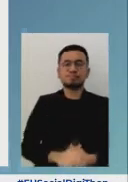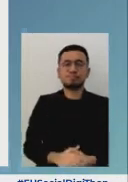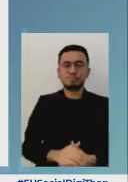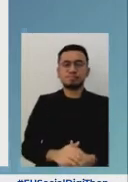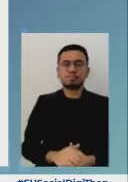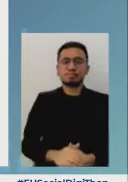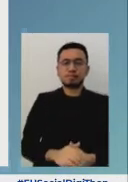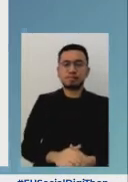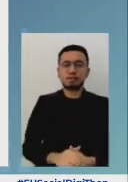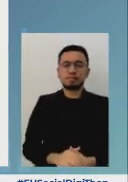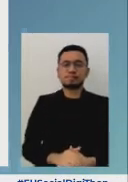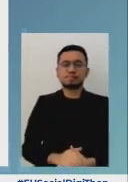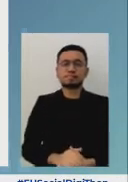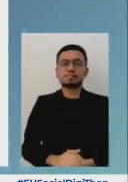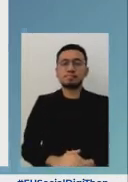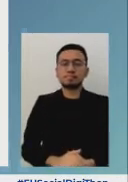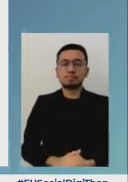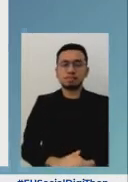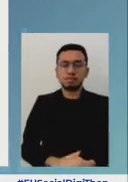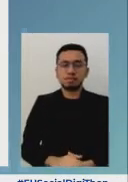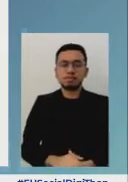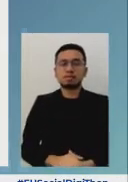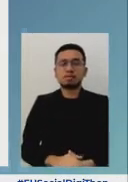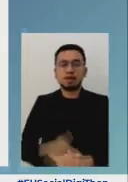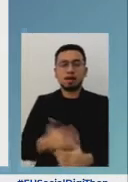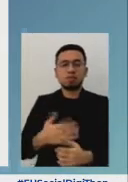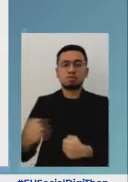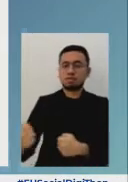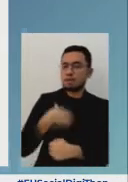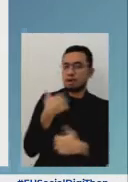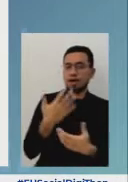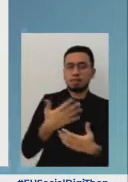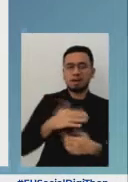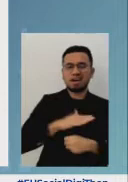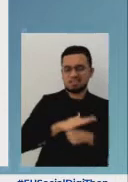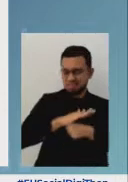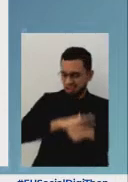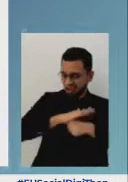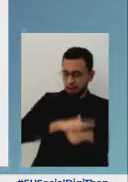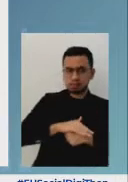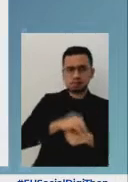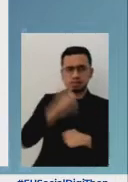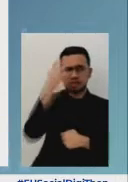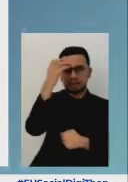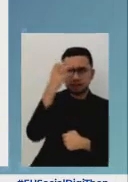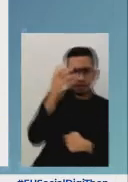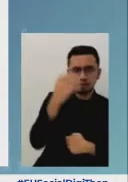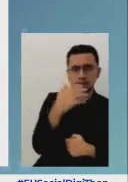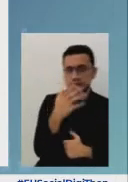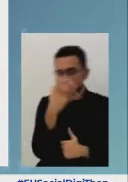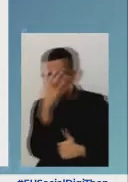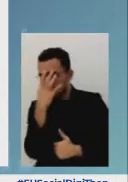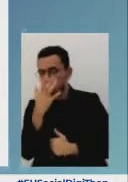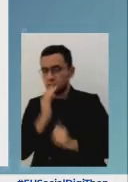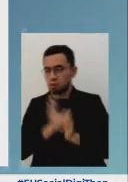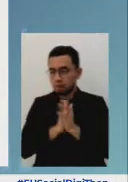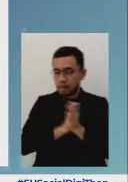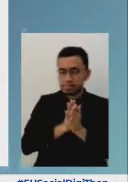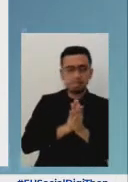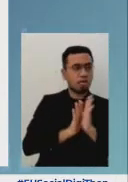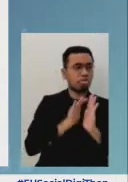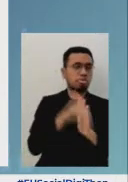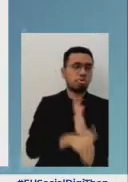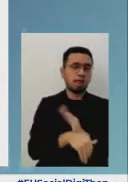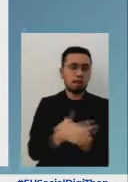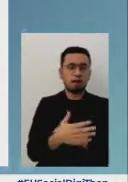korban. Ini dia, tertekan, depresi, malu, hilang segala motivasi, hilang minat belajar, hilang rasa percaya diri, nggak berdaya, ya,